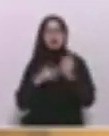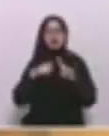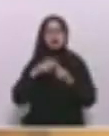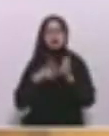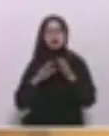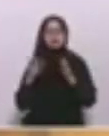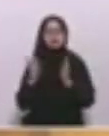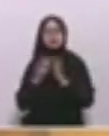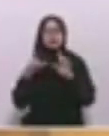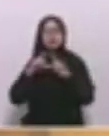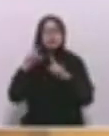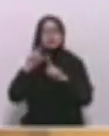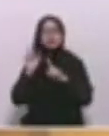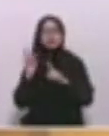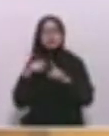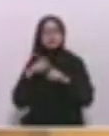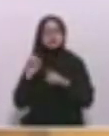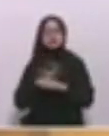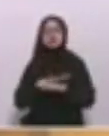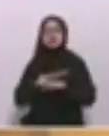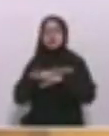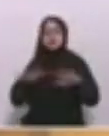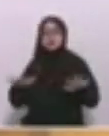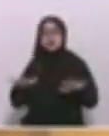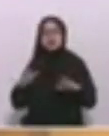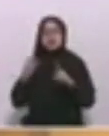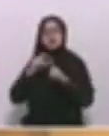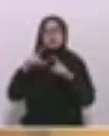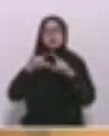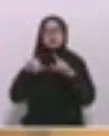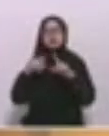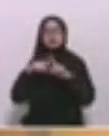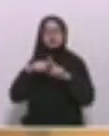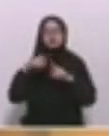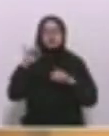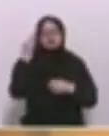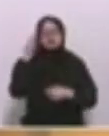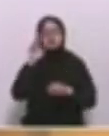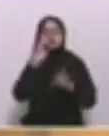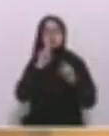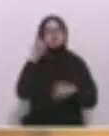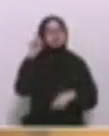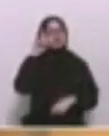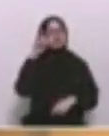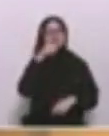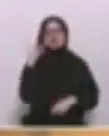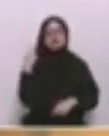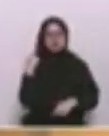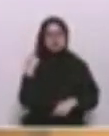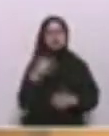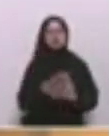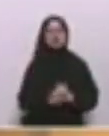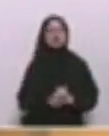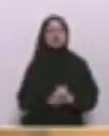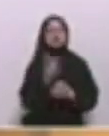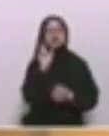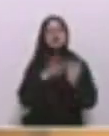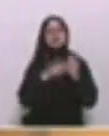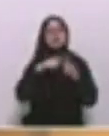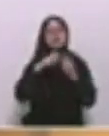pembebasan pajak selama 2 tahun untuk 10.000 UMKM pajak apa yang akan dibebaskan bagi